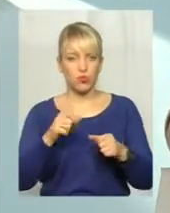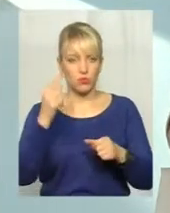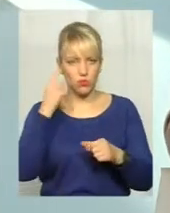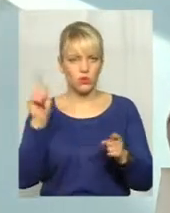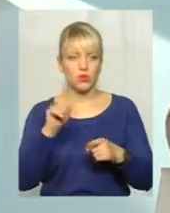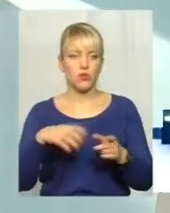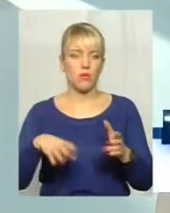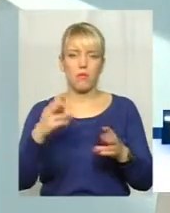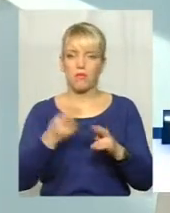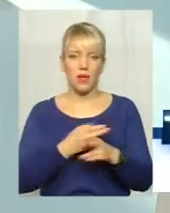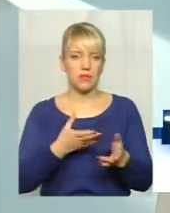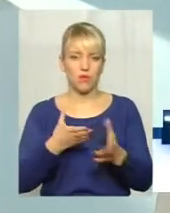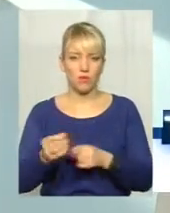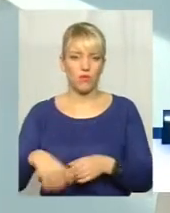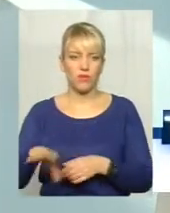наші служби?